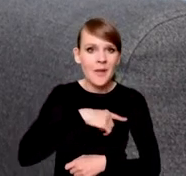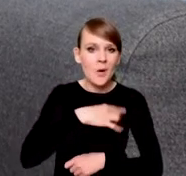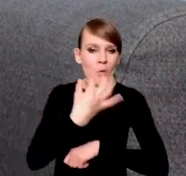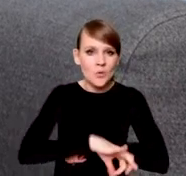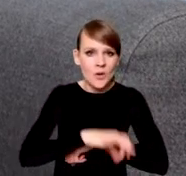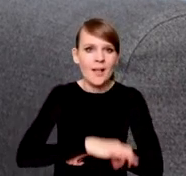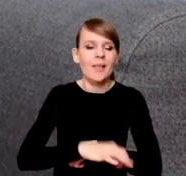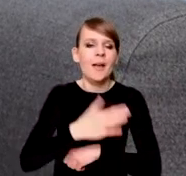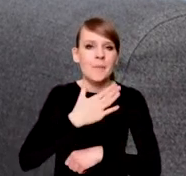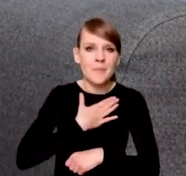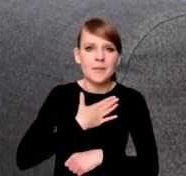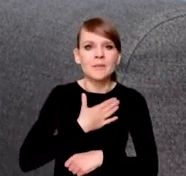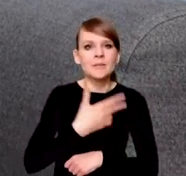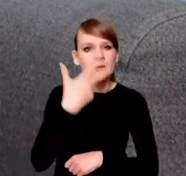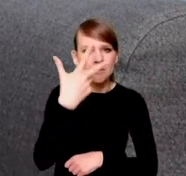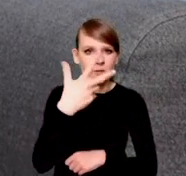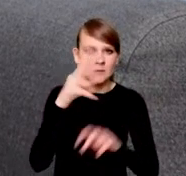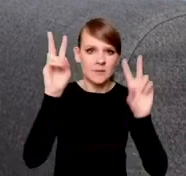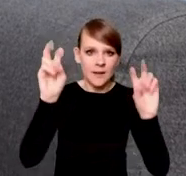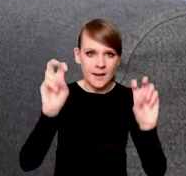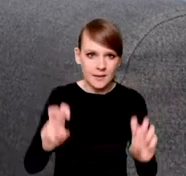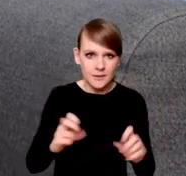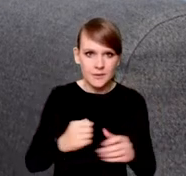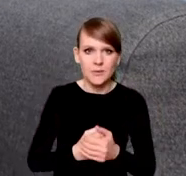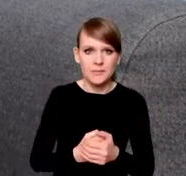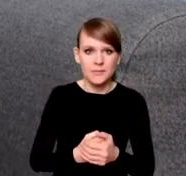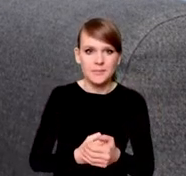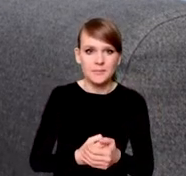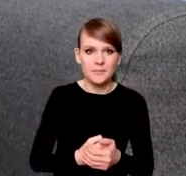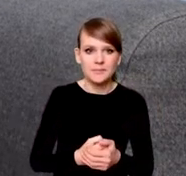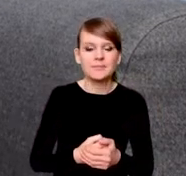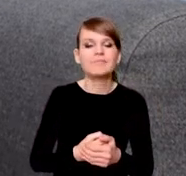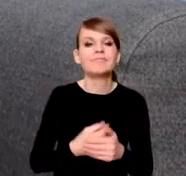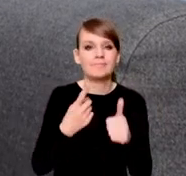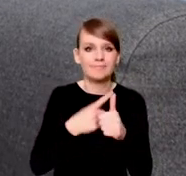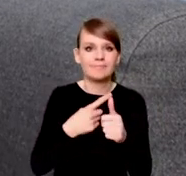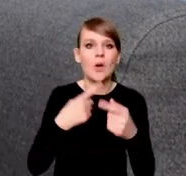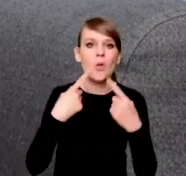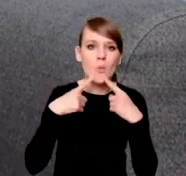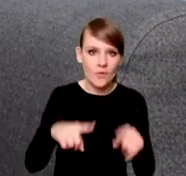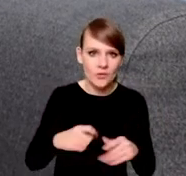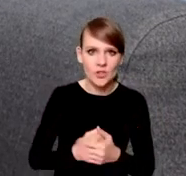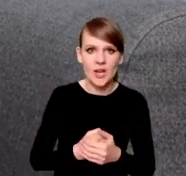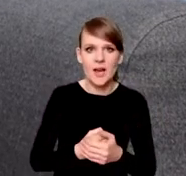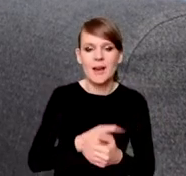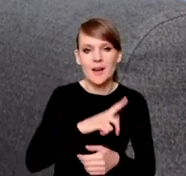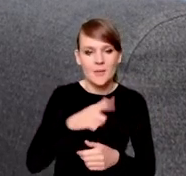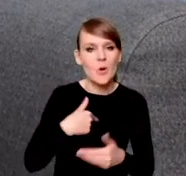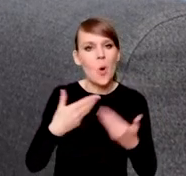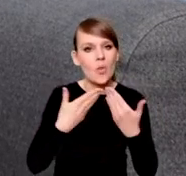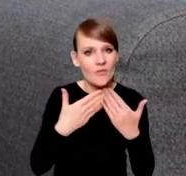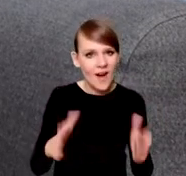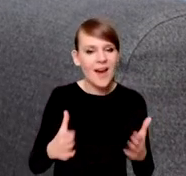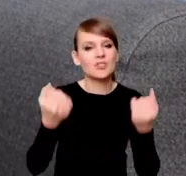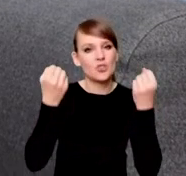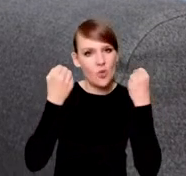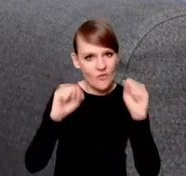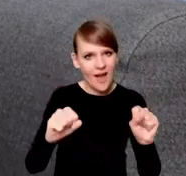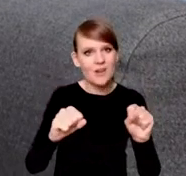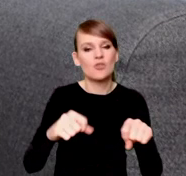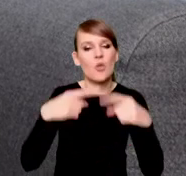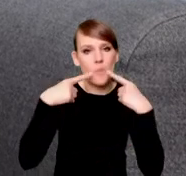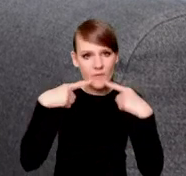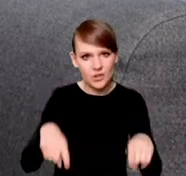haseł, brzmi odpowiedzialność. Jesteśmy otwarci, odważni i odpowiedzialni.